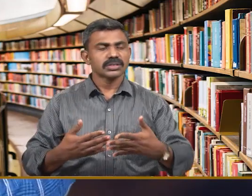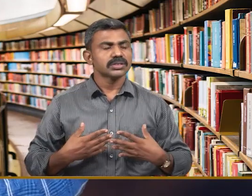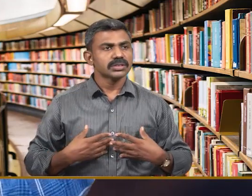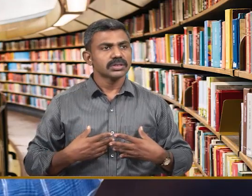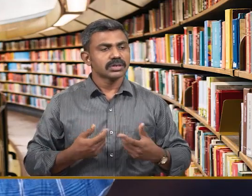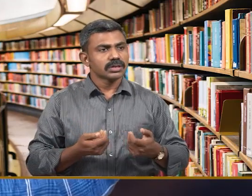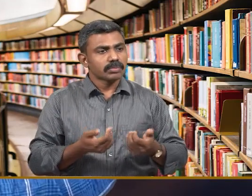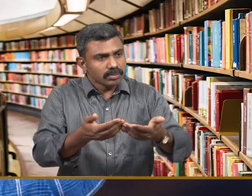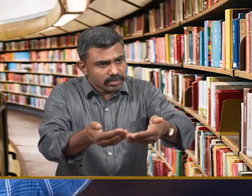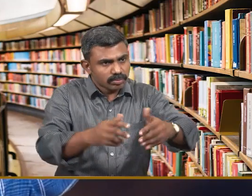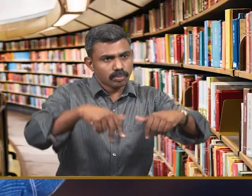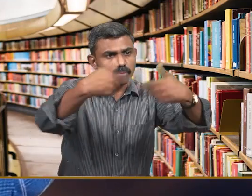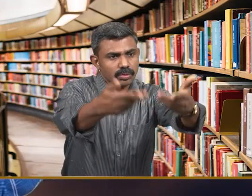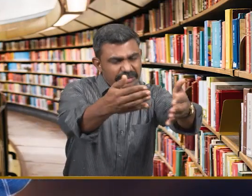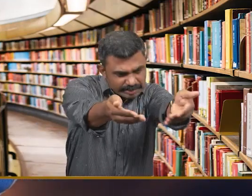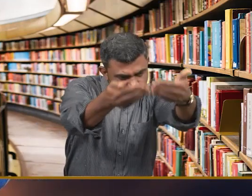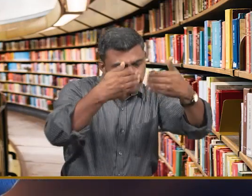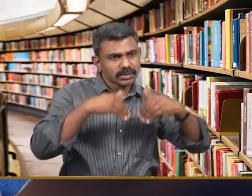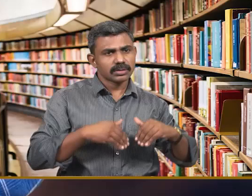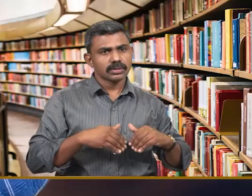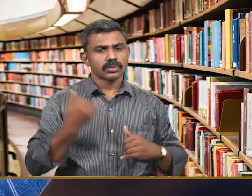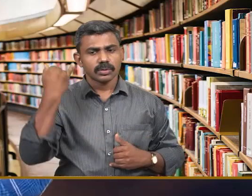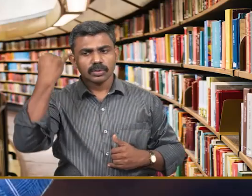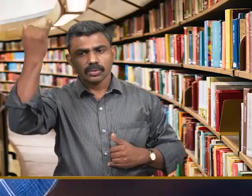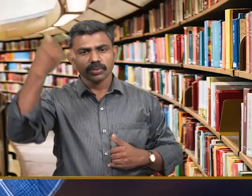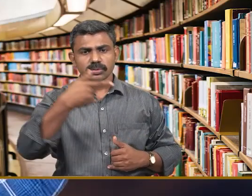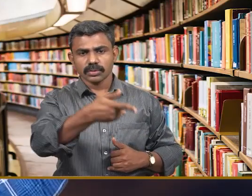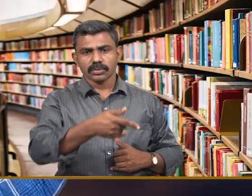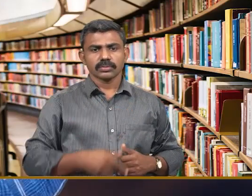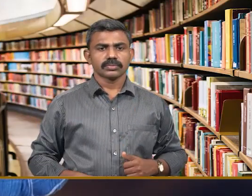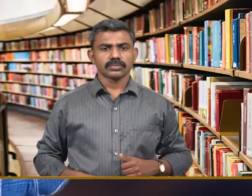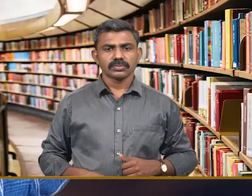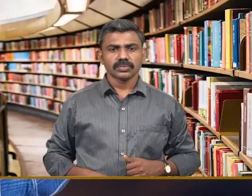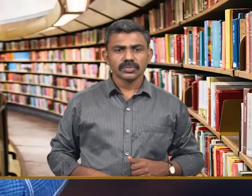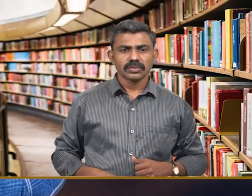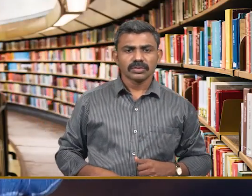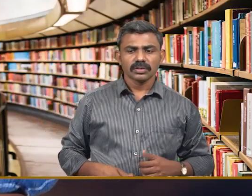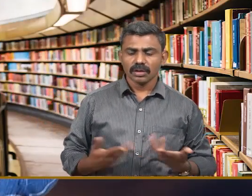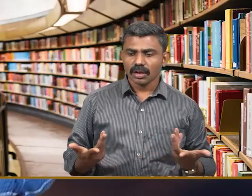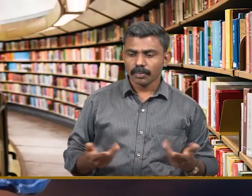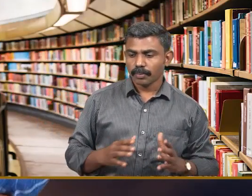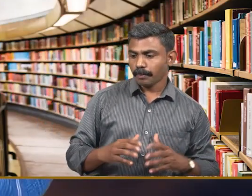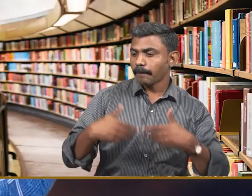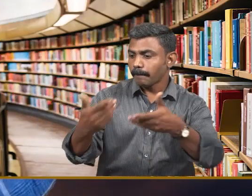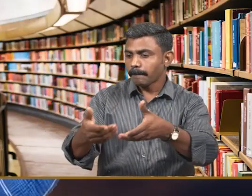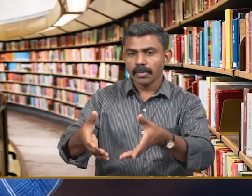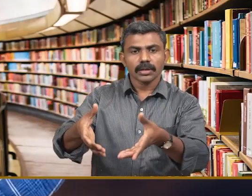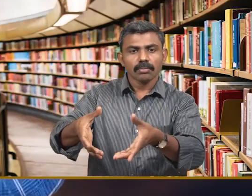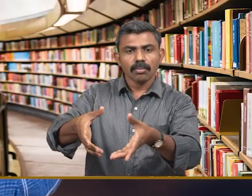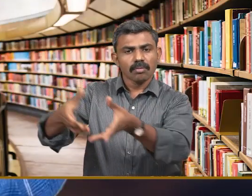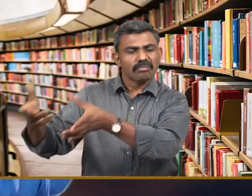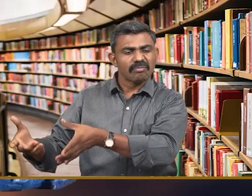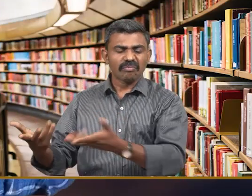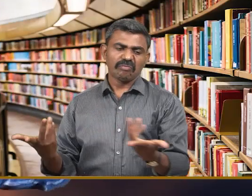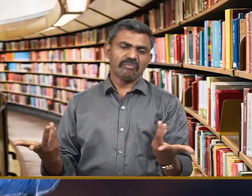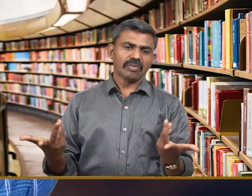பார்த்தீங்கன்னா எப்படியாவது நமக்கு கிடைச்சா போட்ட முதல்ல எப்படியோ எடுத்துக்கணும் அப்படிங்கிறதுக்காக உடனே எல்லாருமே விற்க ஆரம்பித்தாங்க. ஆனால் அந்த பங்குகளை யாருமே வாங்குறதுக்கு இங்கே ஆள் இல்லை.